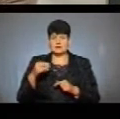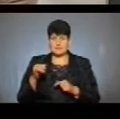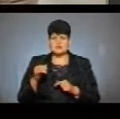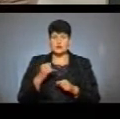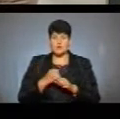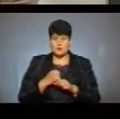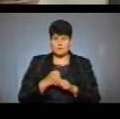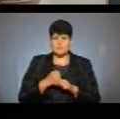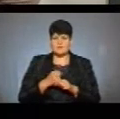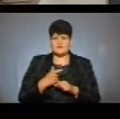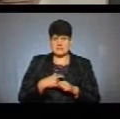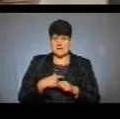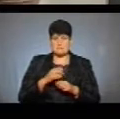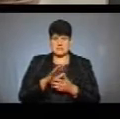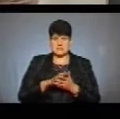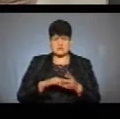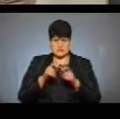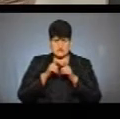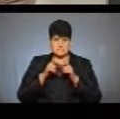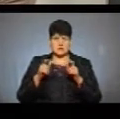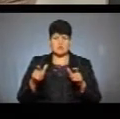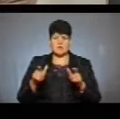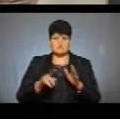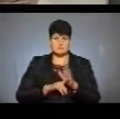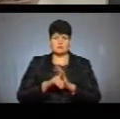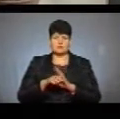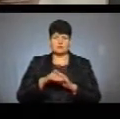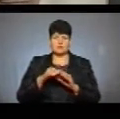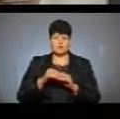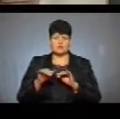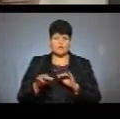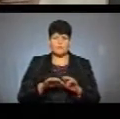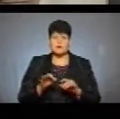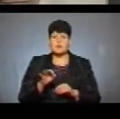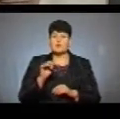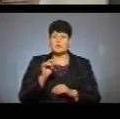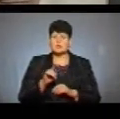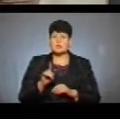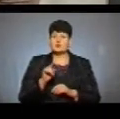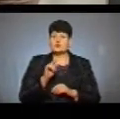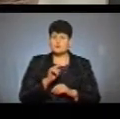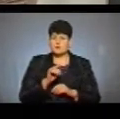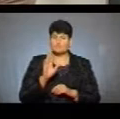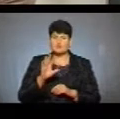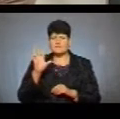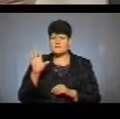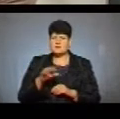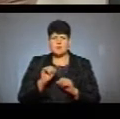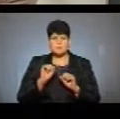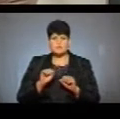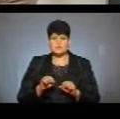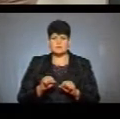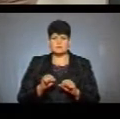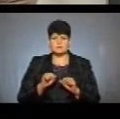певні від себе заяви, дуже гучні, на початку передвиборчої кампанії, про те, що він буде всіма можливими методами. В